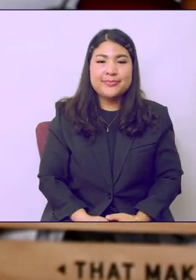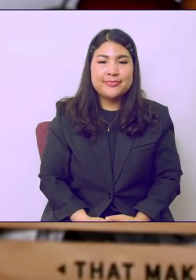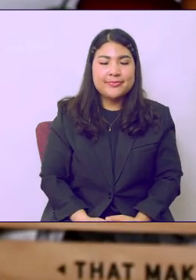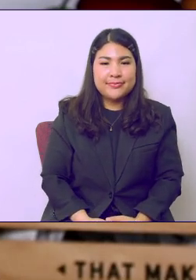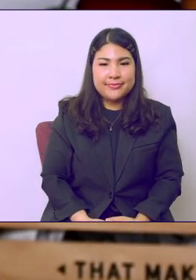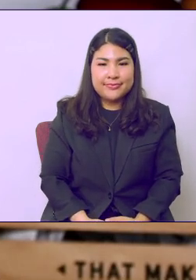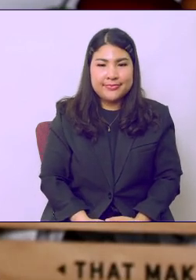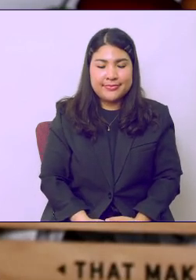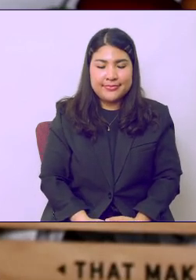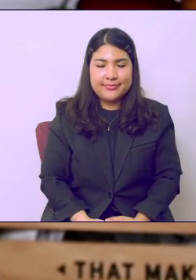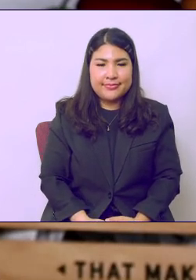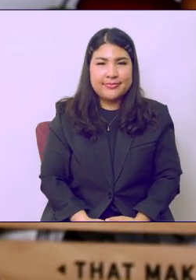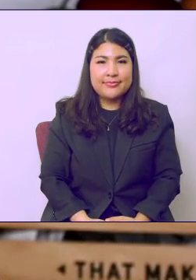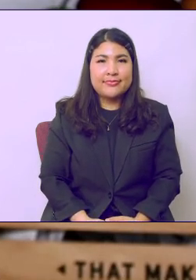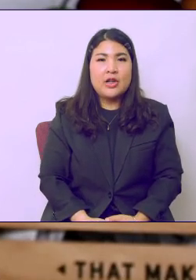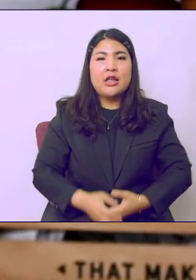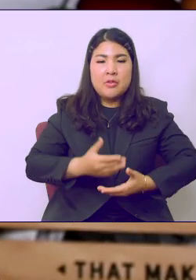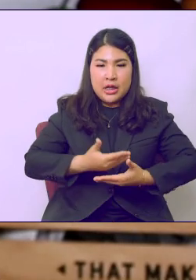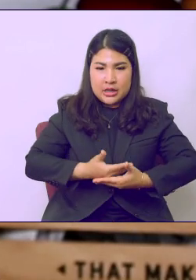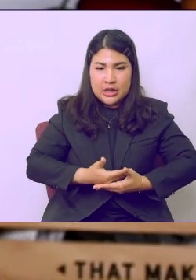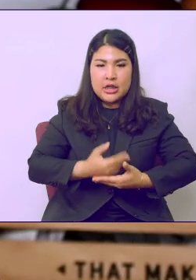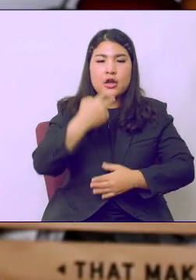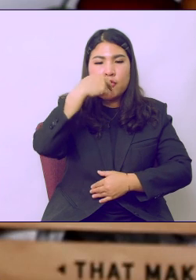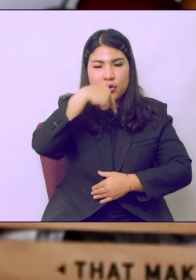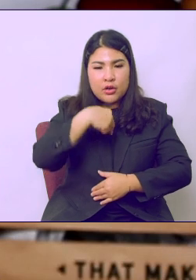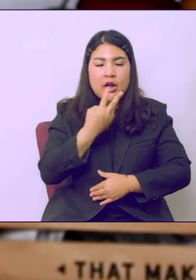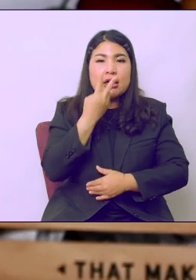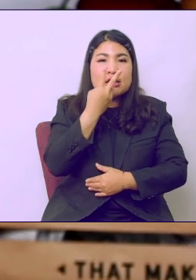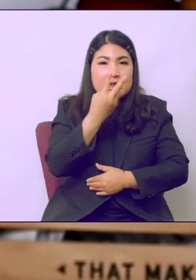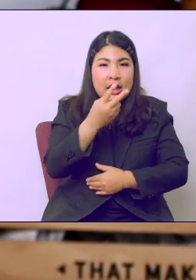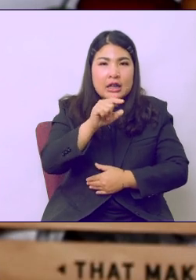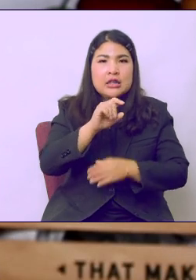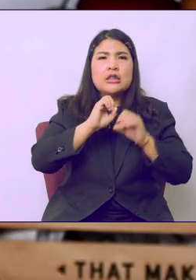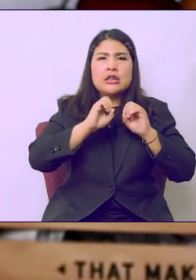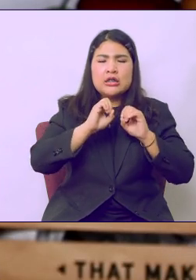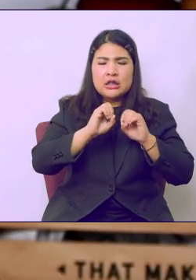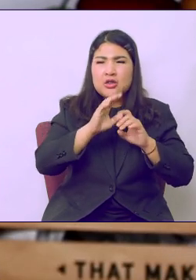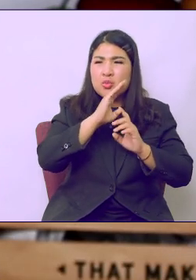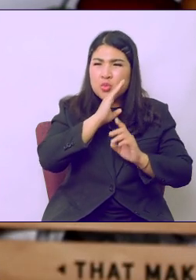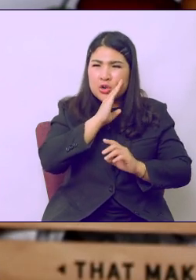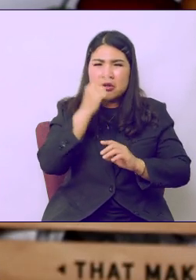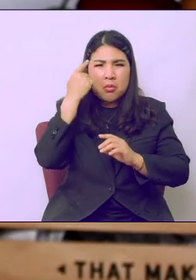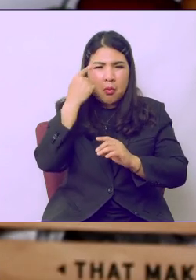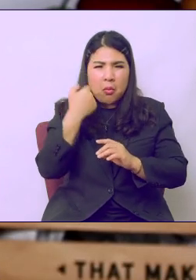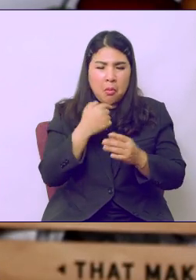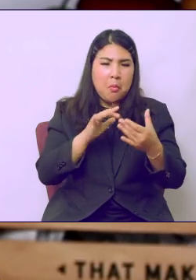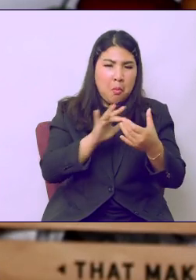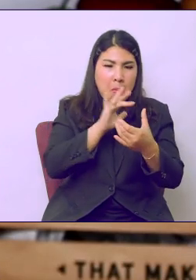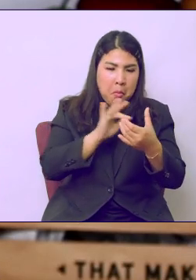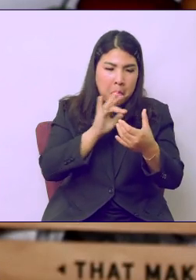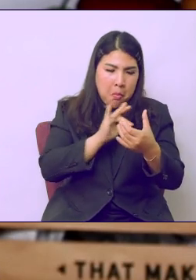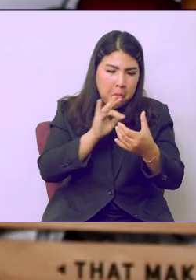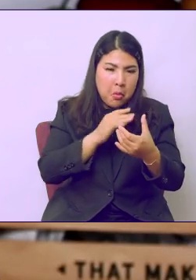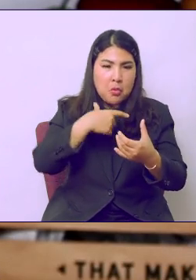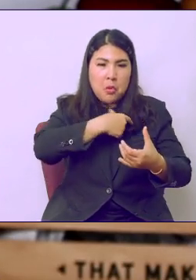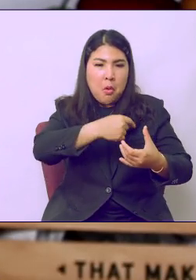อ่าการทำสมาธิการฝึกลมหายใจนะครับที่อาจารย์สาธิตใช้กับเด็กสมาธิสั้นติดจอได้ด้วยใช่